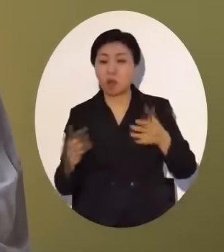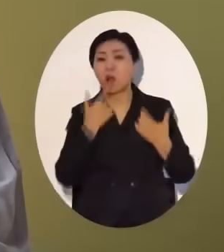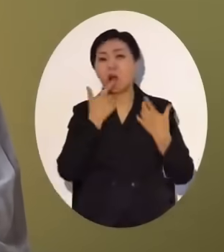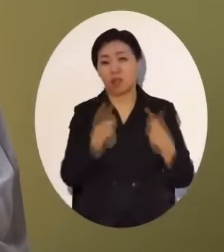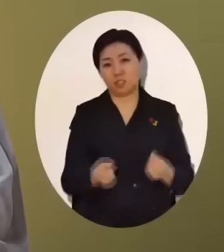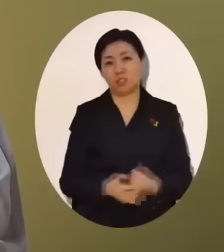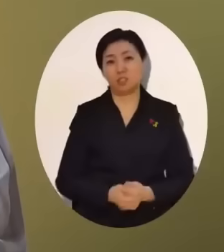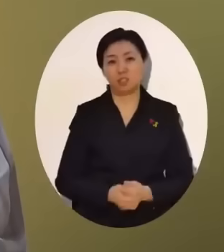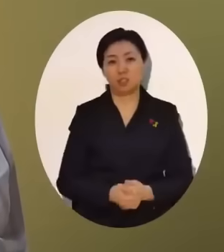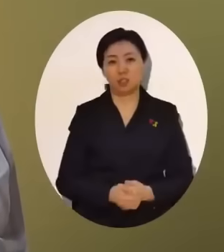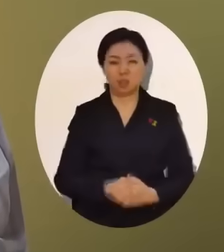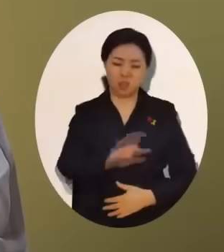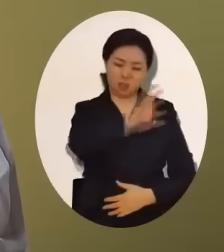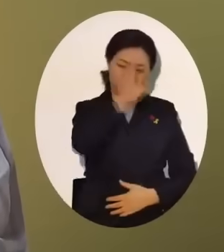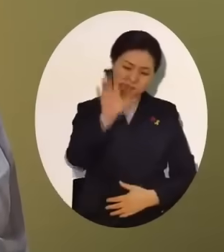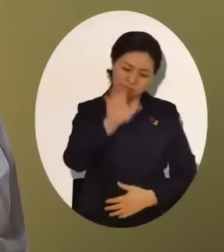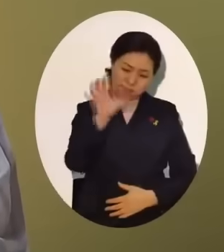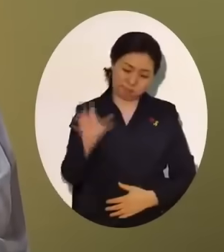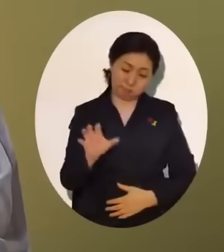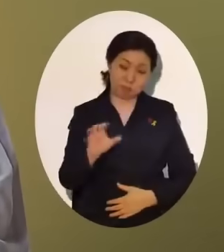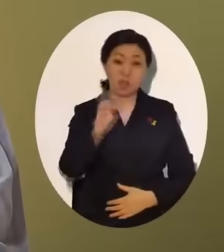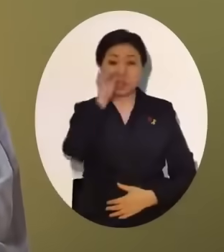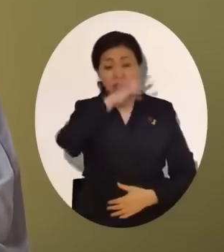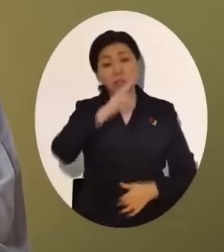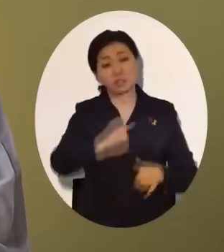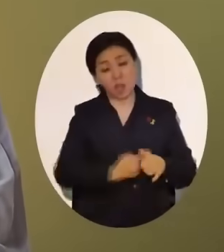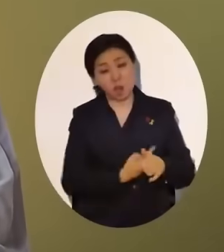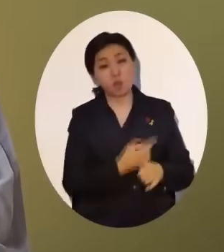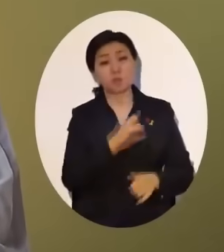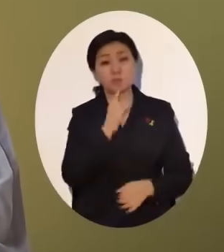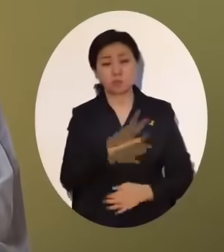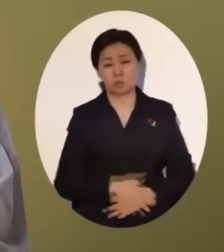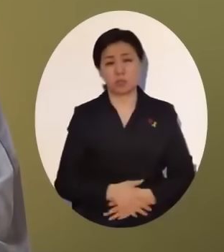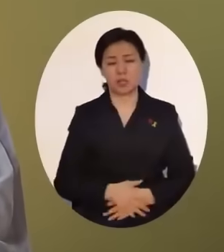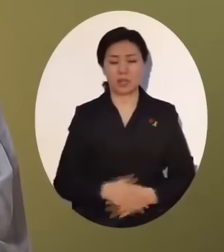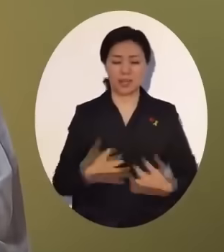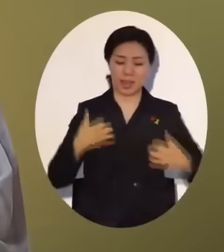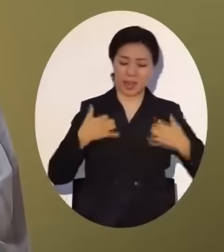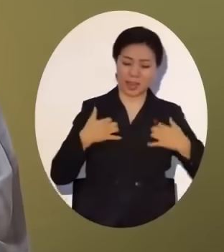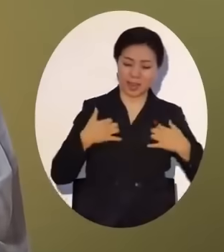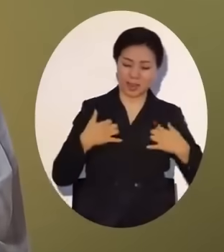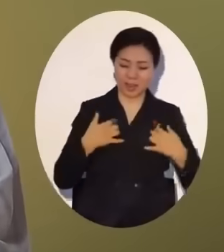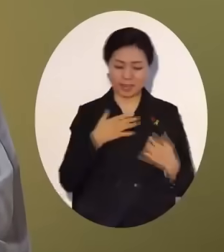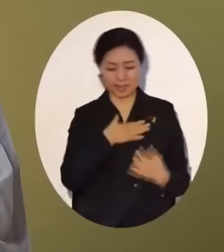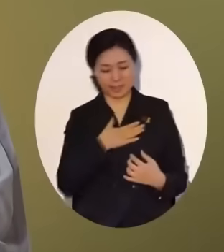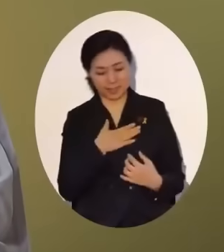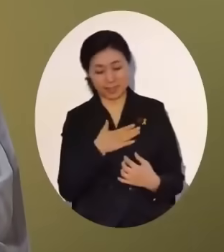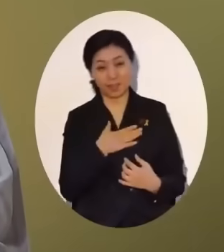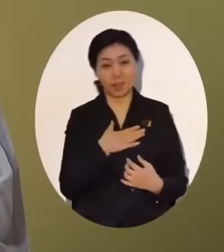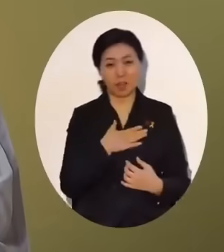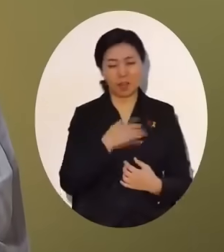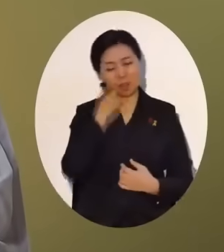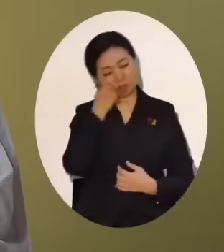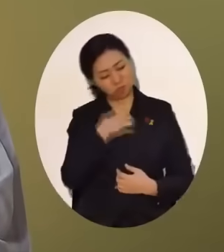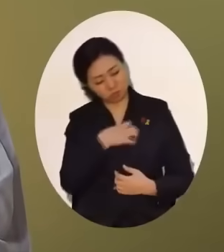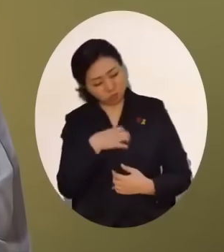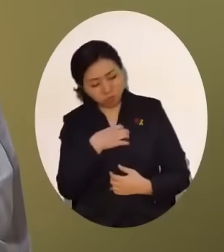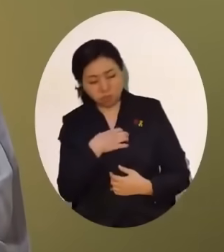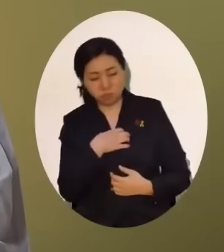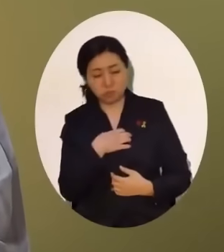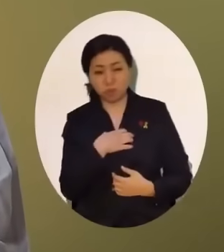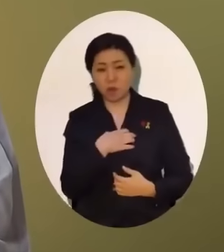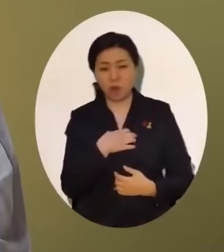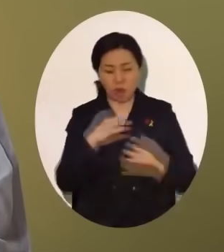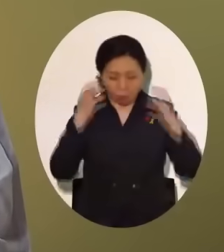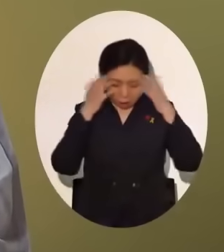하듯이 그냥 이건 하나의 현상이에요. 이거는 좋아할 일도 아니고 기뻐할 일도 아니고 즐거워할 일도 아니고 슬퍼할